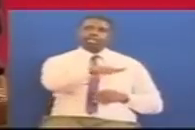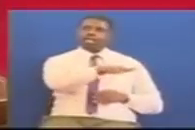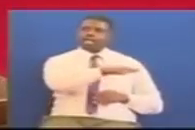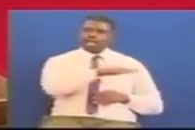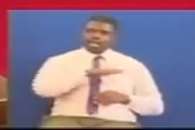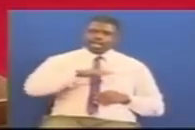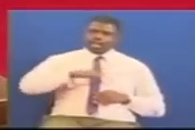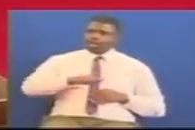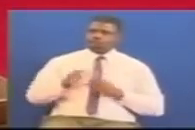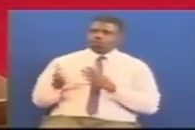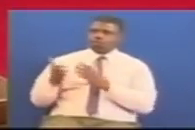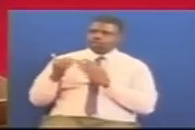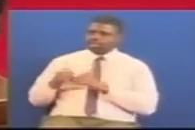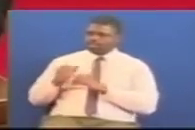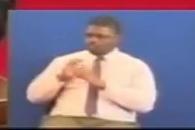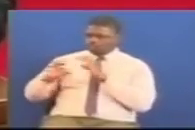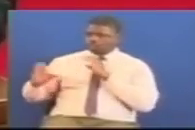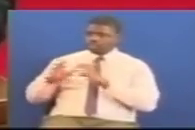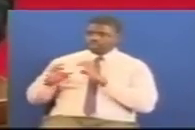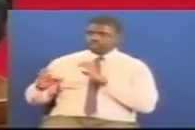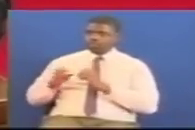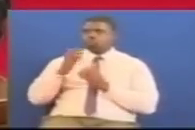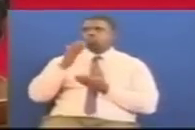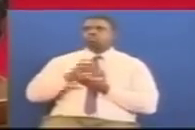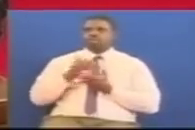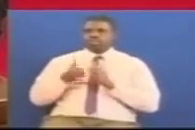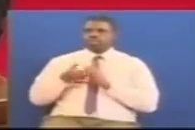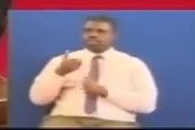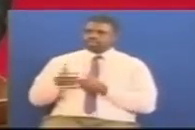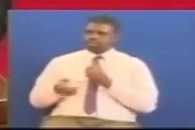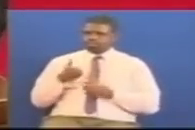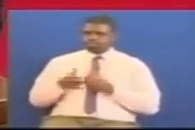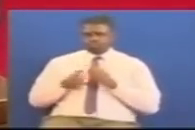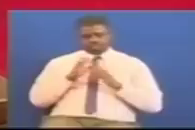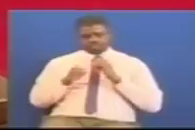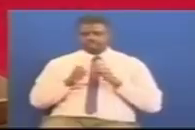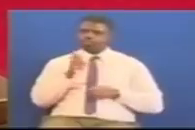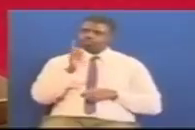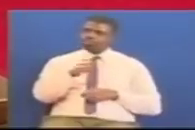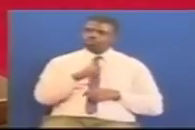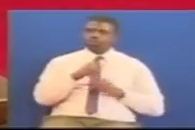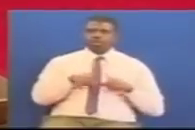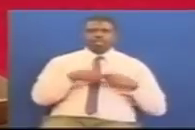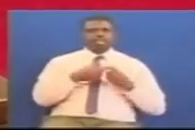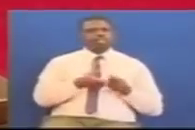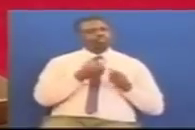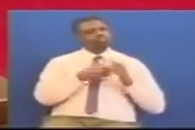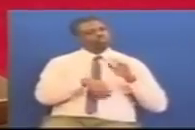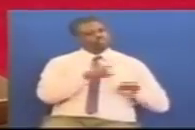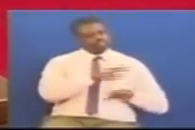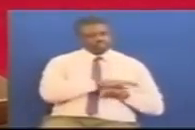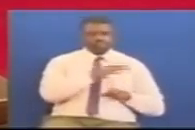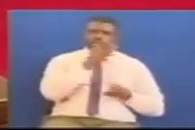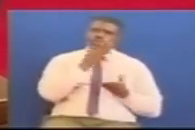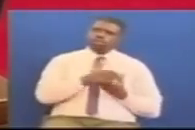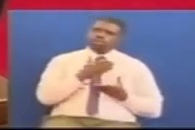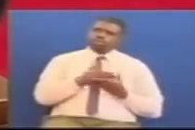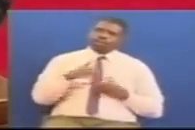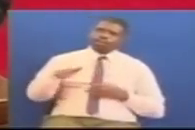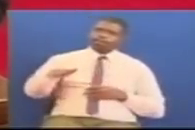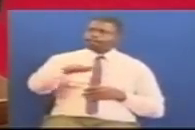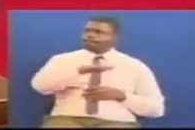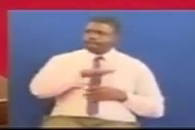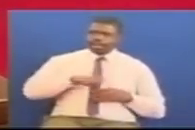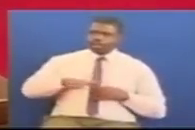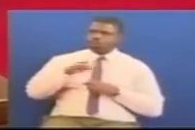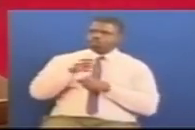kunahitaji mawasiliano. Nikiri kwamba kuna changamoto ya mawasiliano. Lakini Mheshimiwa mwenyekiti, ni kuhakikishie tu kwamba maeneo mengi ya